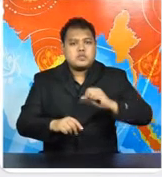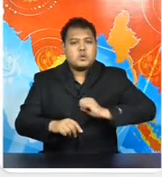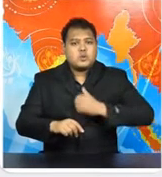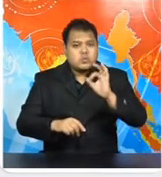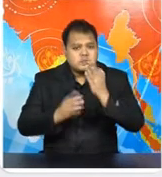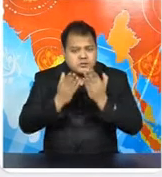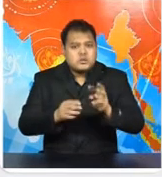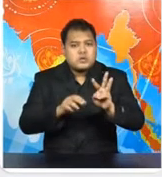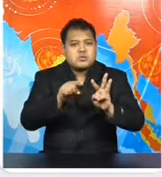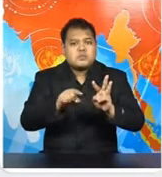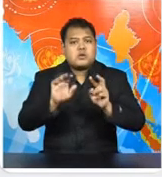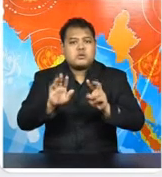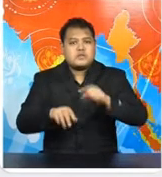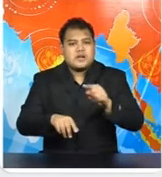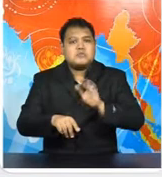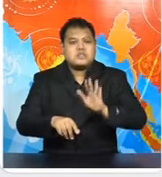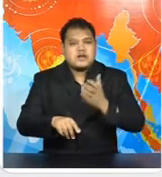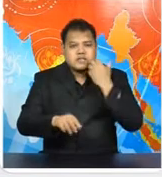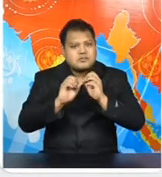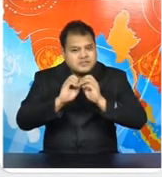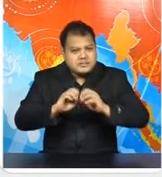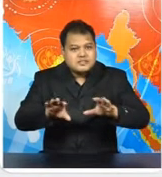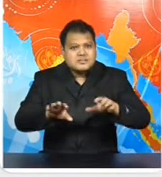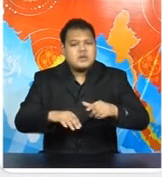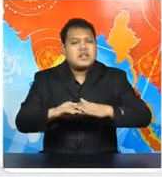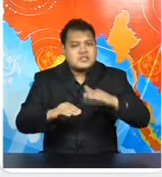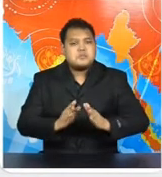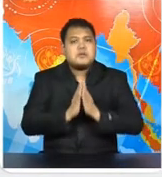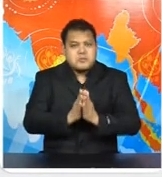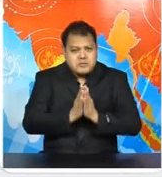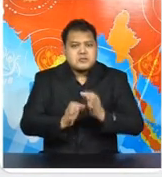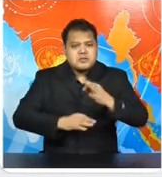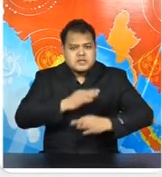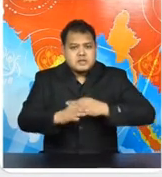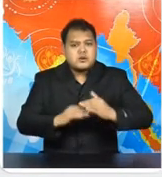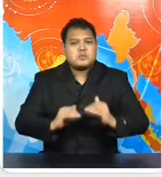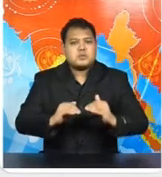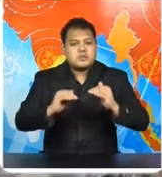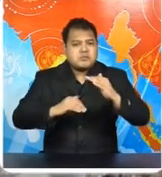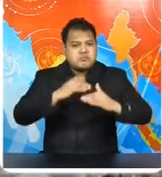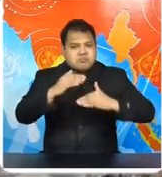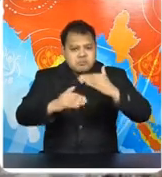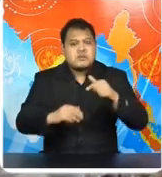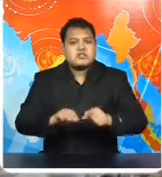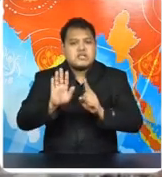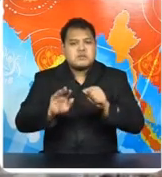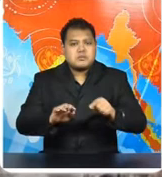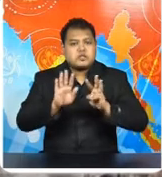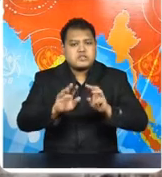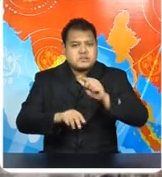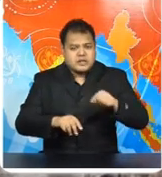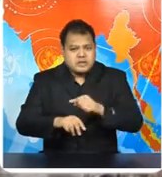2012-2013 ရဲ့ GDP လုံငွေပြတ်မှုမှာ 3.0 ရာခိုင်နှုန်းအထိကျဆင်းသွားတဲ့အကြောင်းလည်းဖော်ပြထားပါတယ်လက်ရှိမှာတော့မြန်မာ